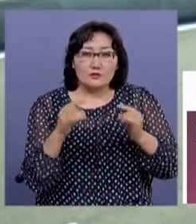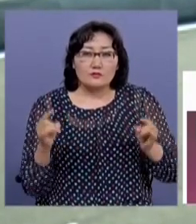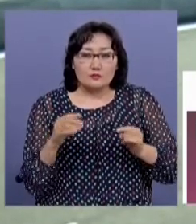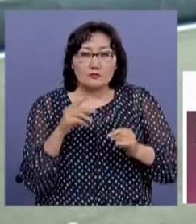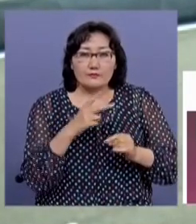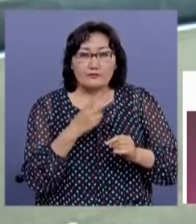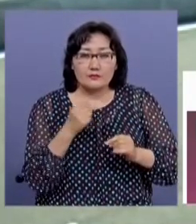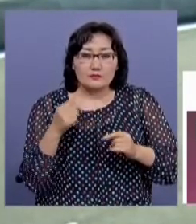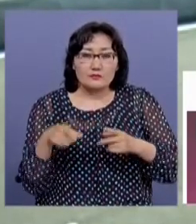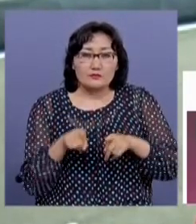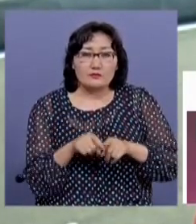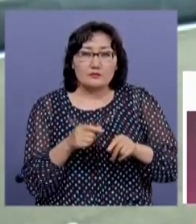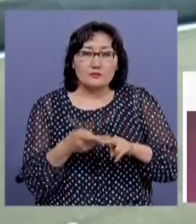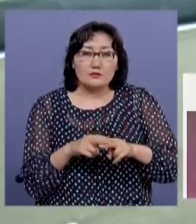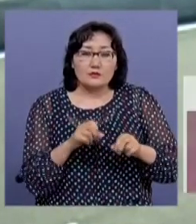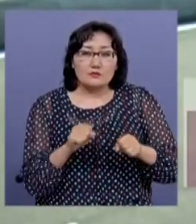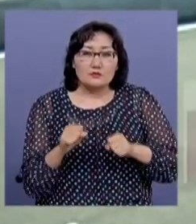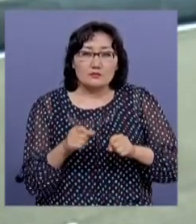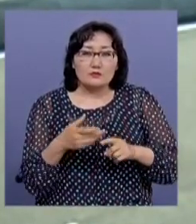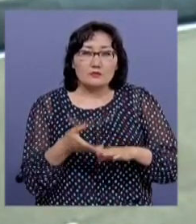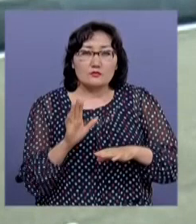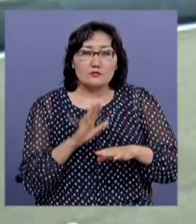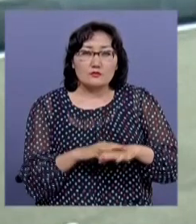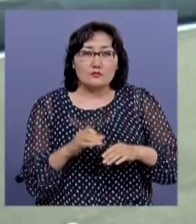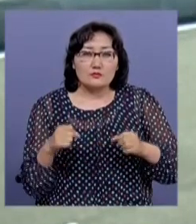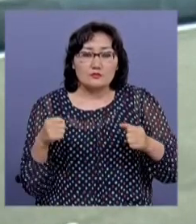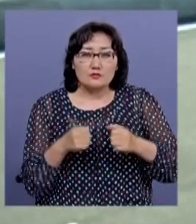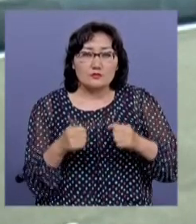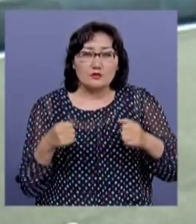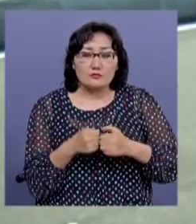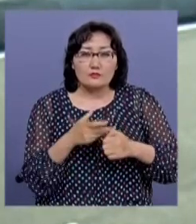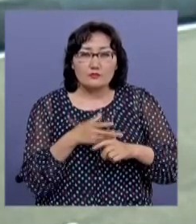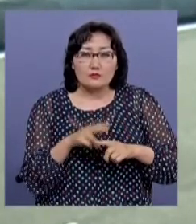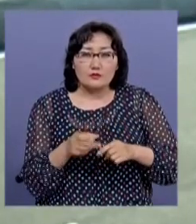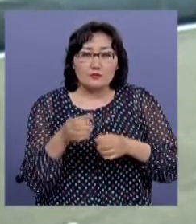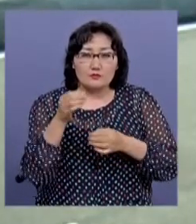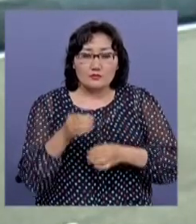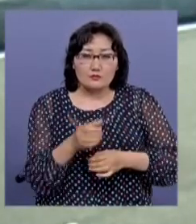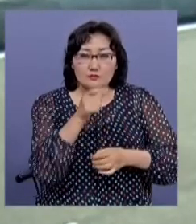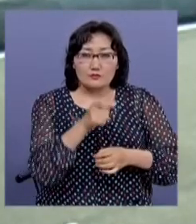тіреуш бағандар қойдық. Егер жер сілкінісі немесе ауыр салмақтан жолда жарық пайда болса, тіреуш бағандар